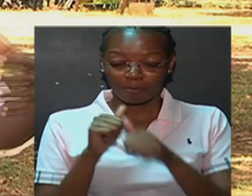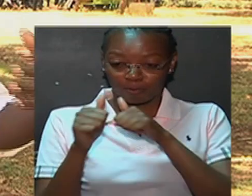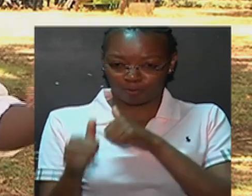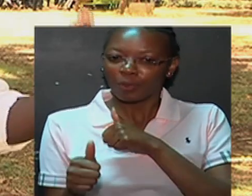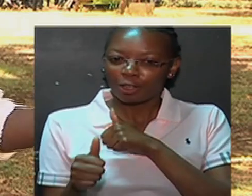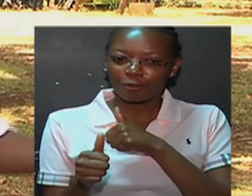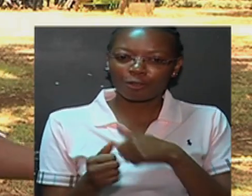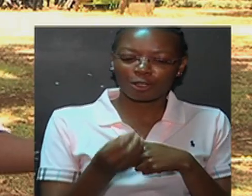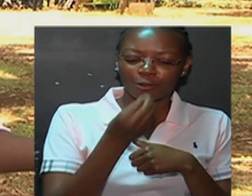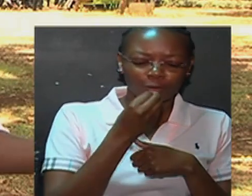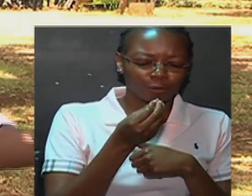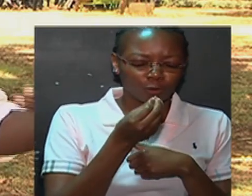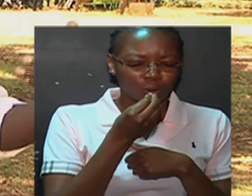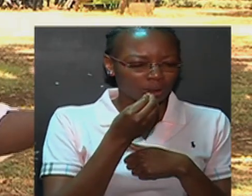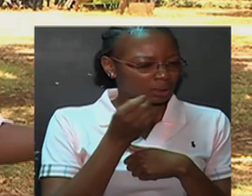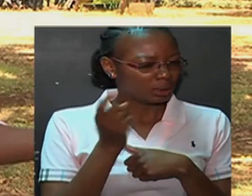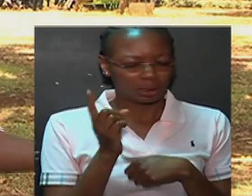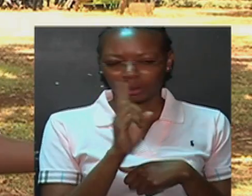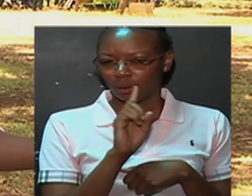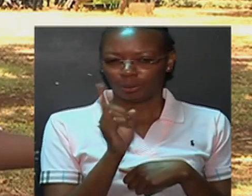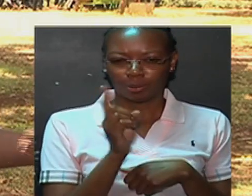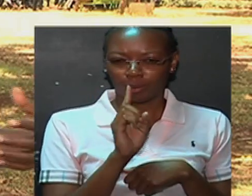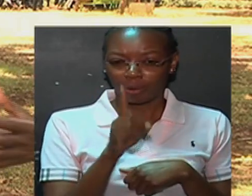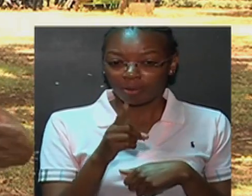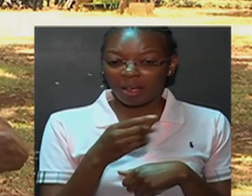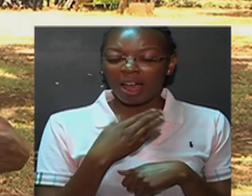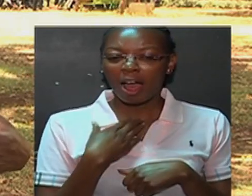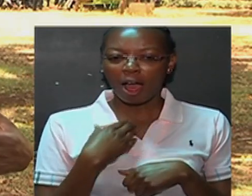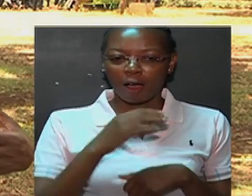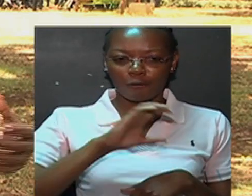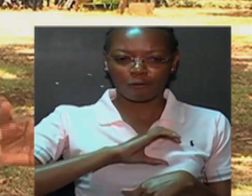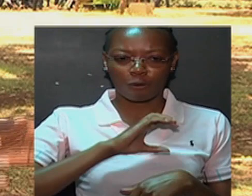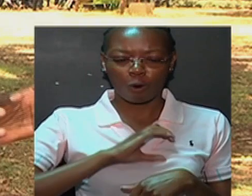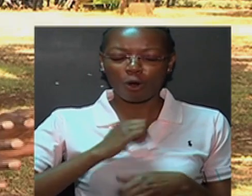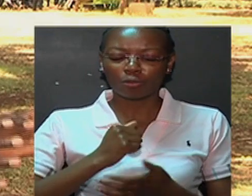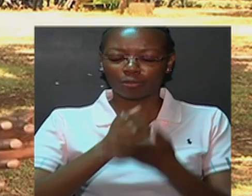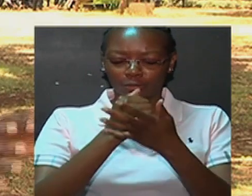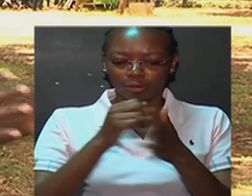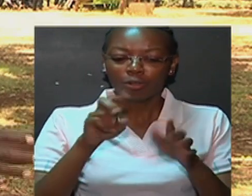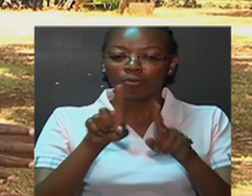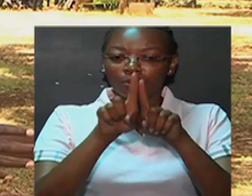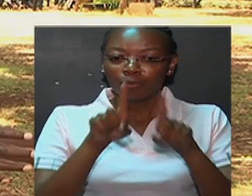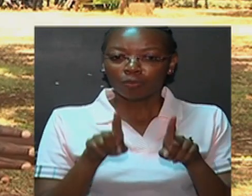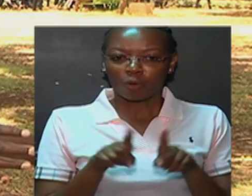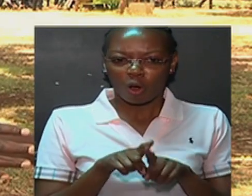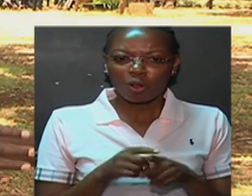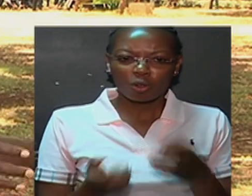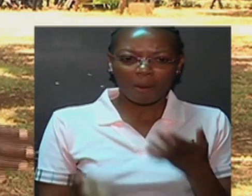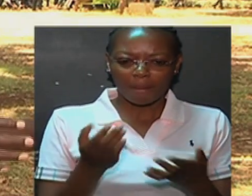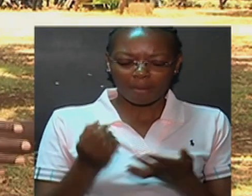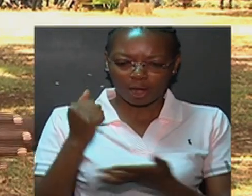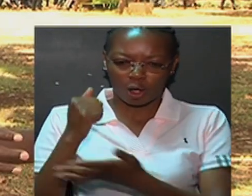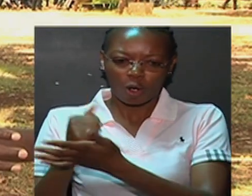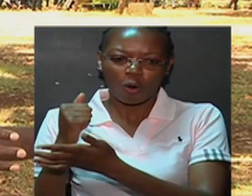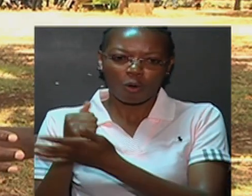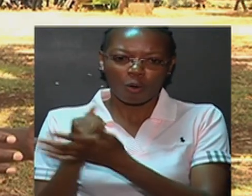kiwanda changu huko nje, ni lazima nikae huko nje. Ndiyo niweze kupeana supervision mzuri